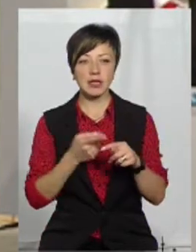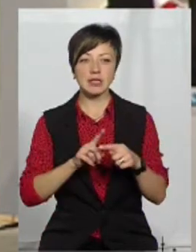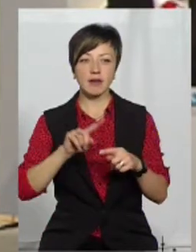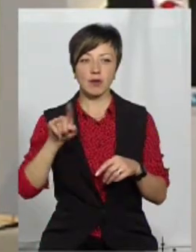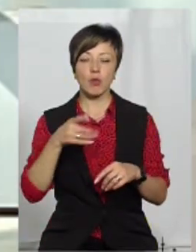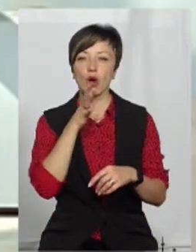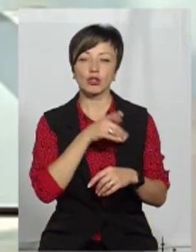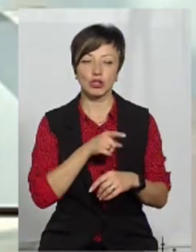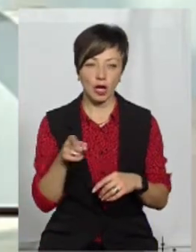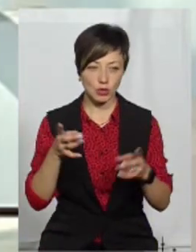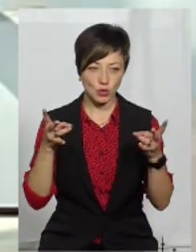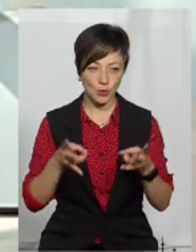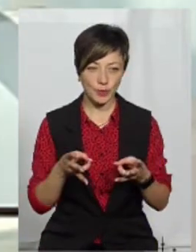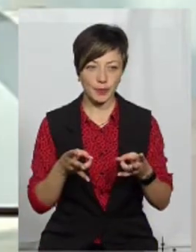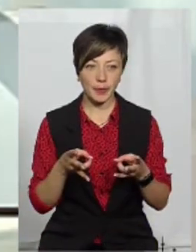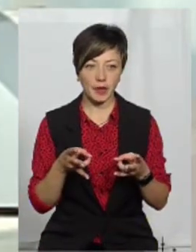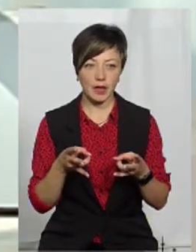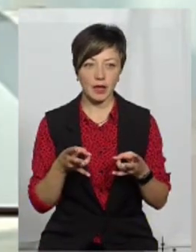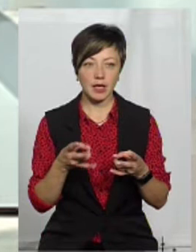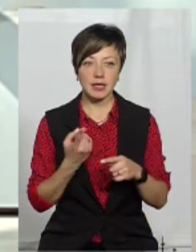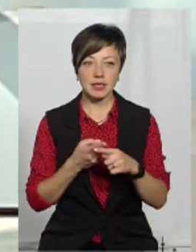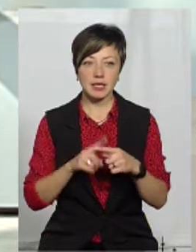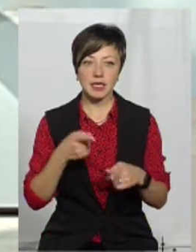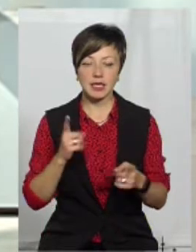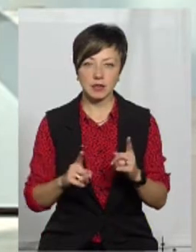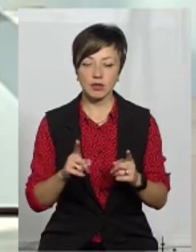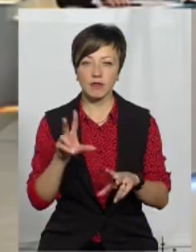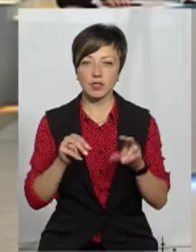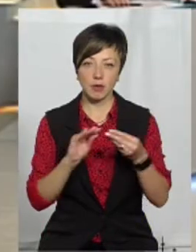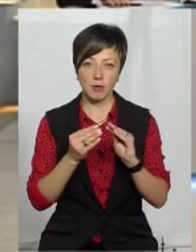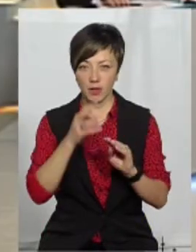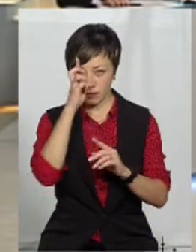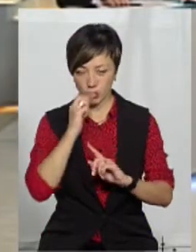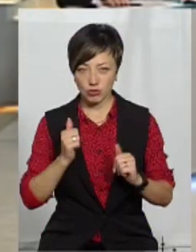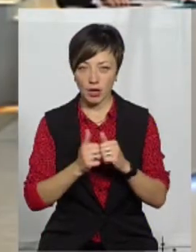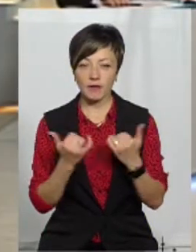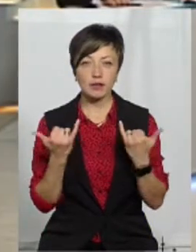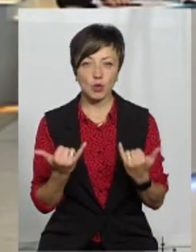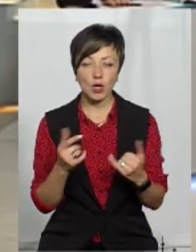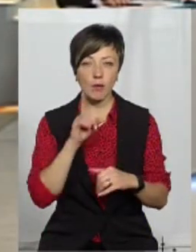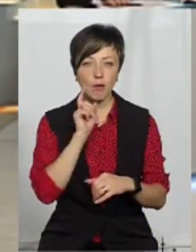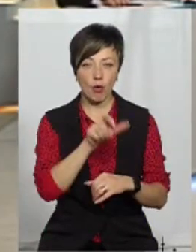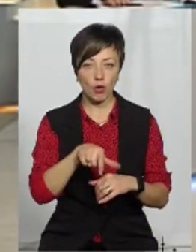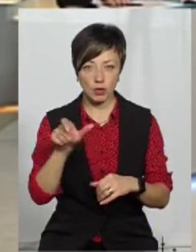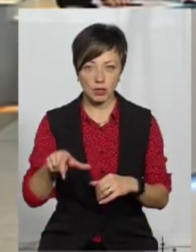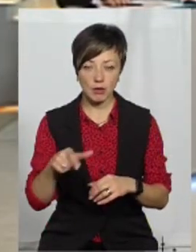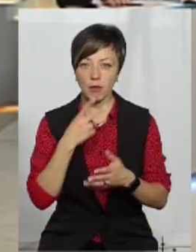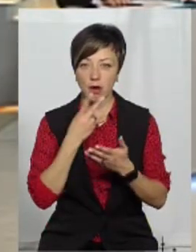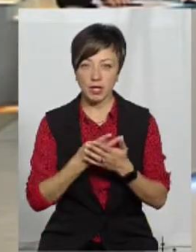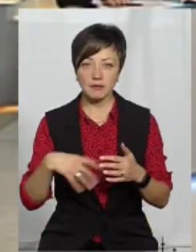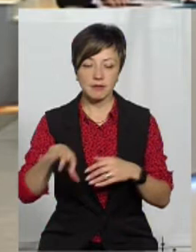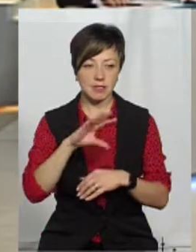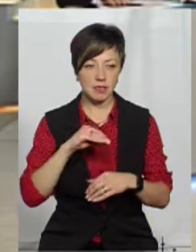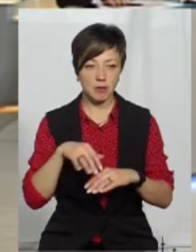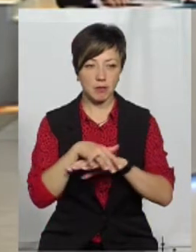часу, тому що це дійсно є викликом, вважаю, нашій державі. На сьогодні молодь, ми бачимо ці